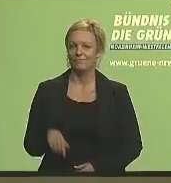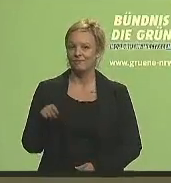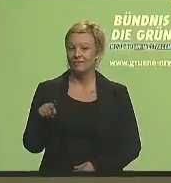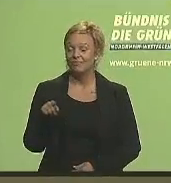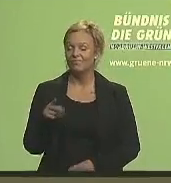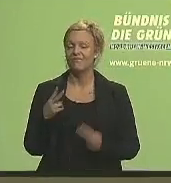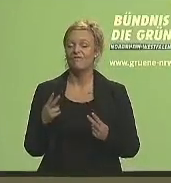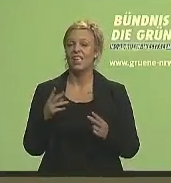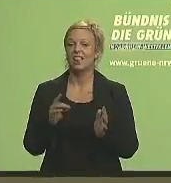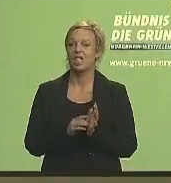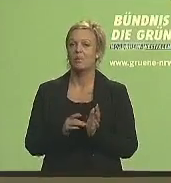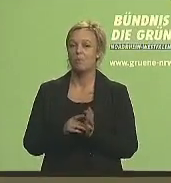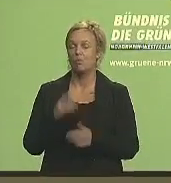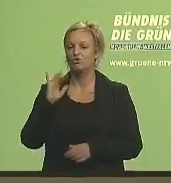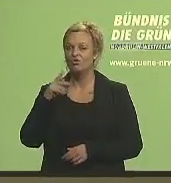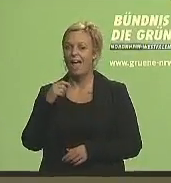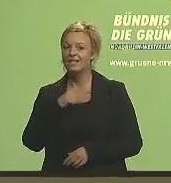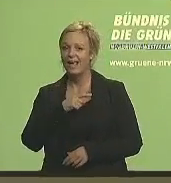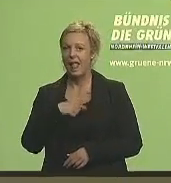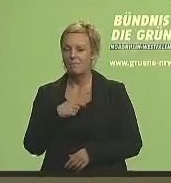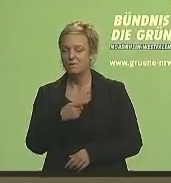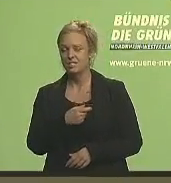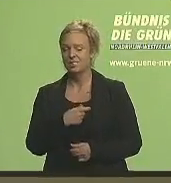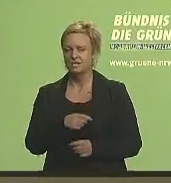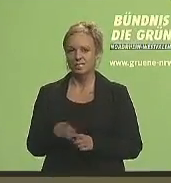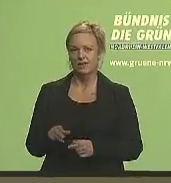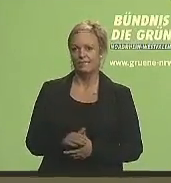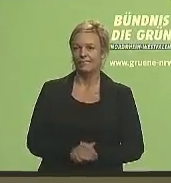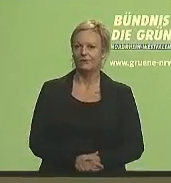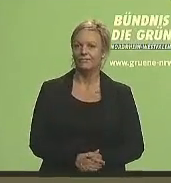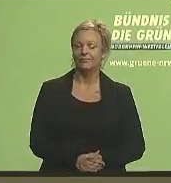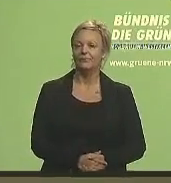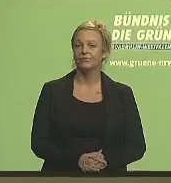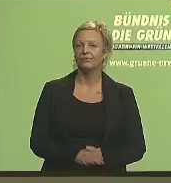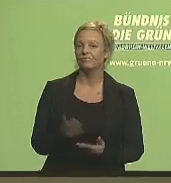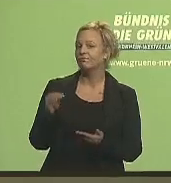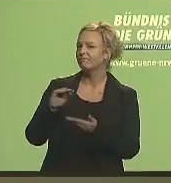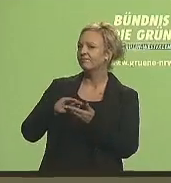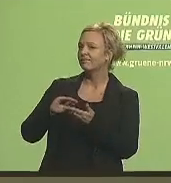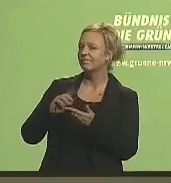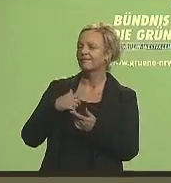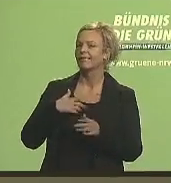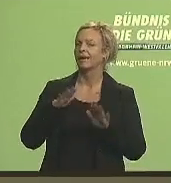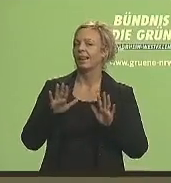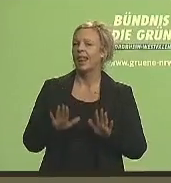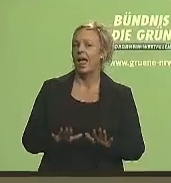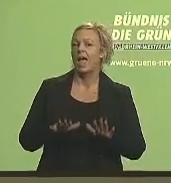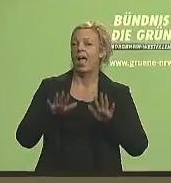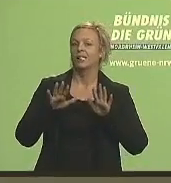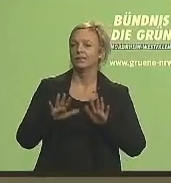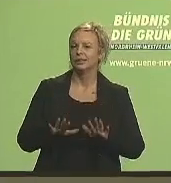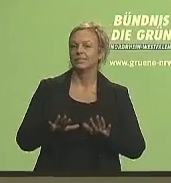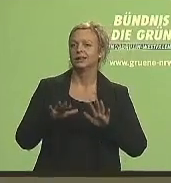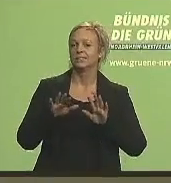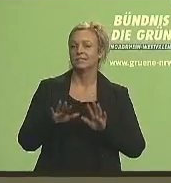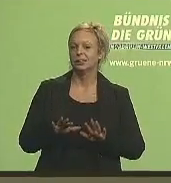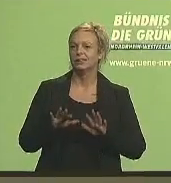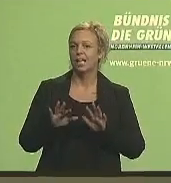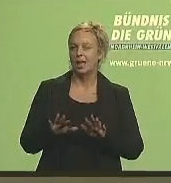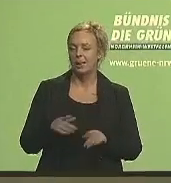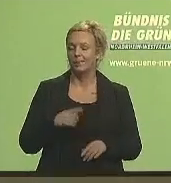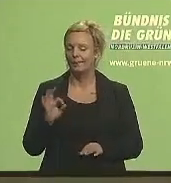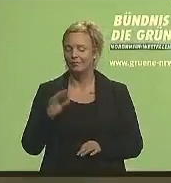zu entlarven. Was steht da drauf? Wir machen das ganz, ganz langsam, ja, damit hier keiner was auf den Kopf